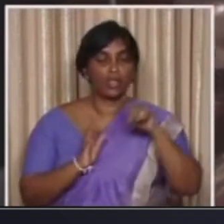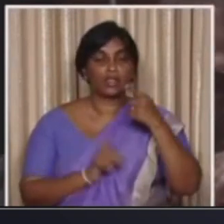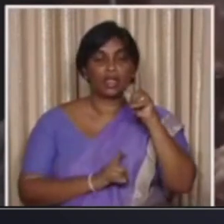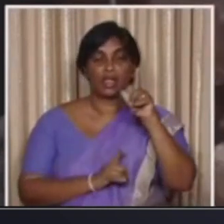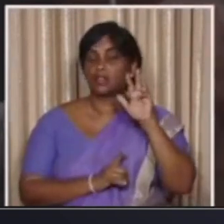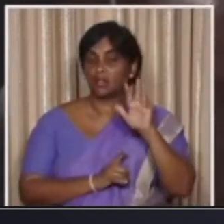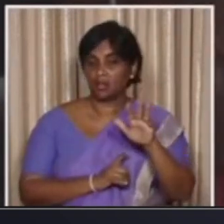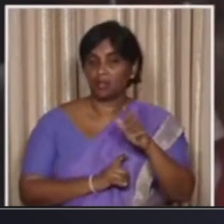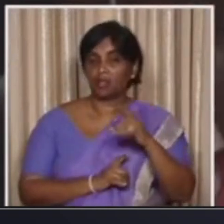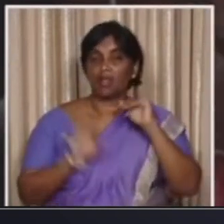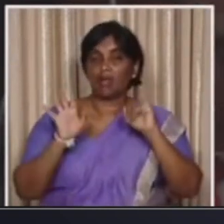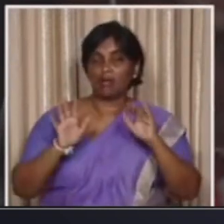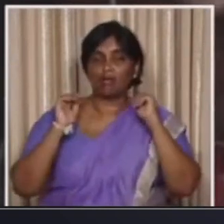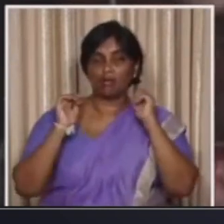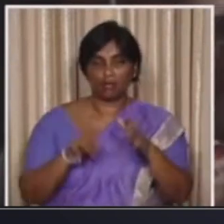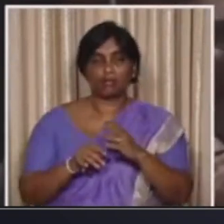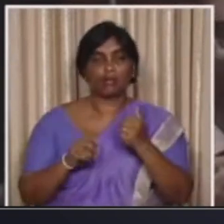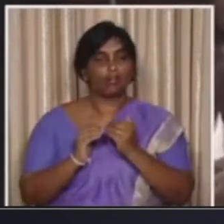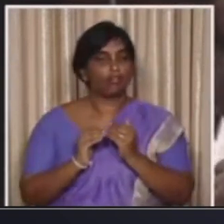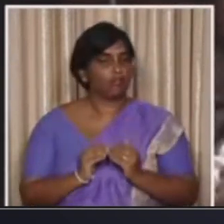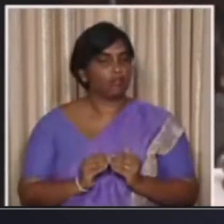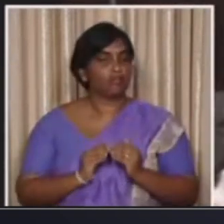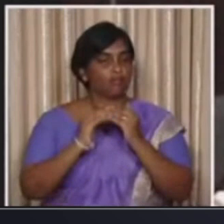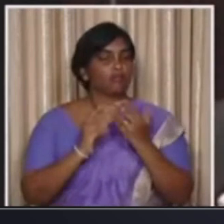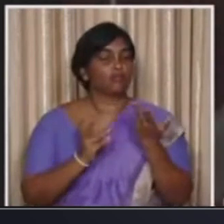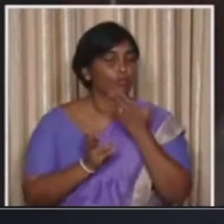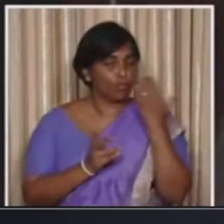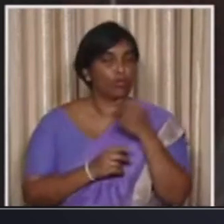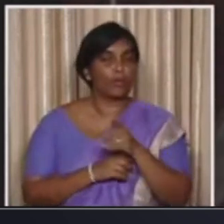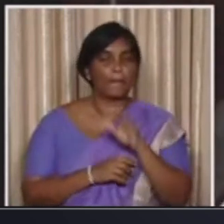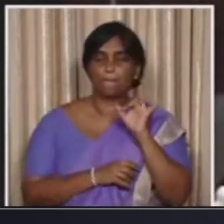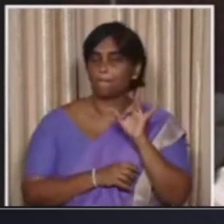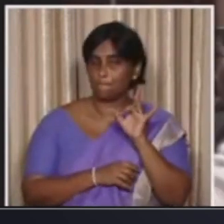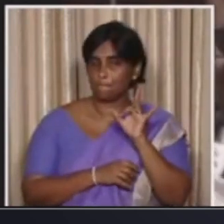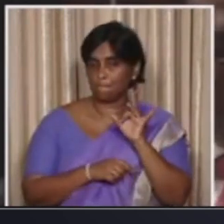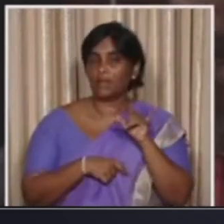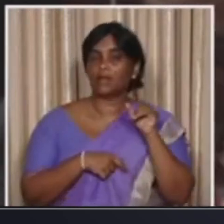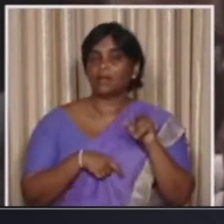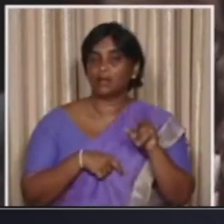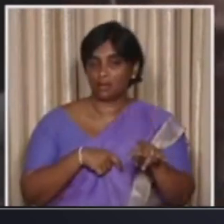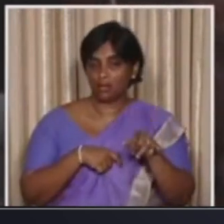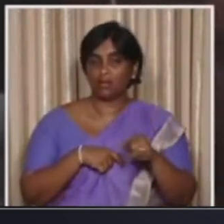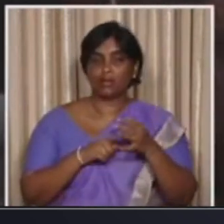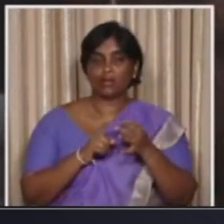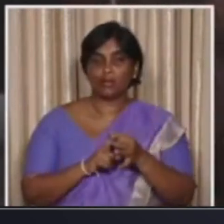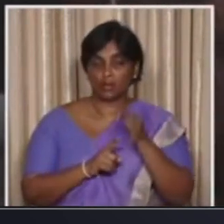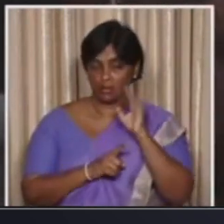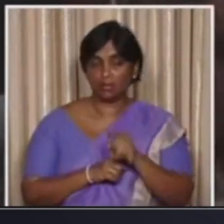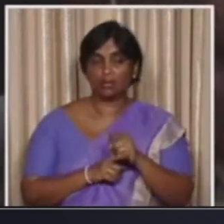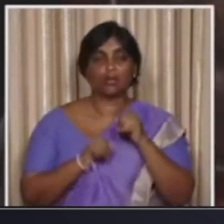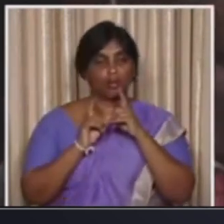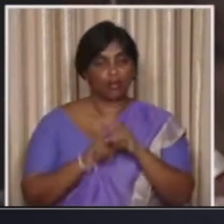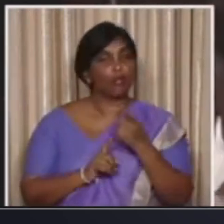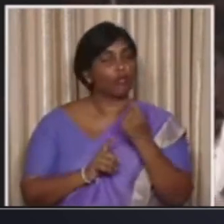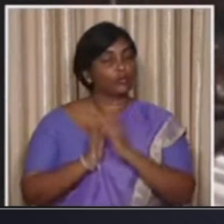179කින් 6යි සාර්ථක ගොඩ දාගන්නවත් පුළුවන් වෙලා තියෙන්නේ 15යි එතකොට සභාපතිතුමනි මෙහෙම